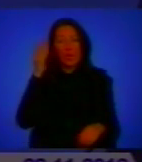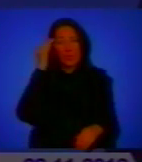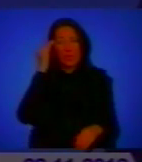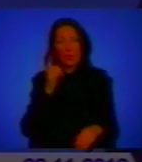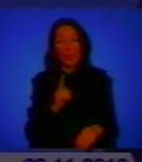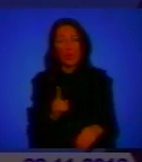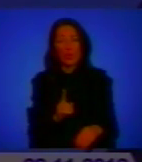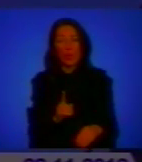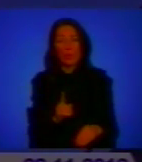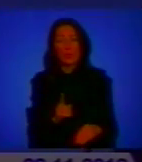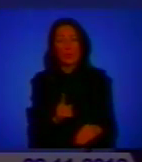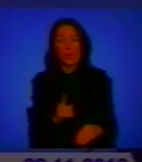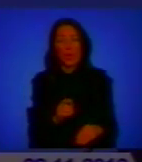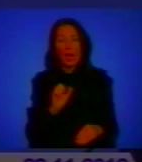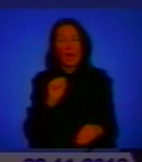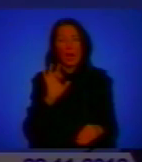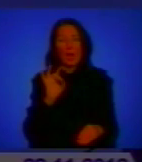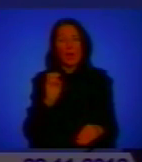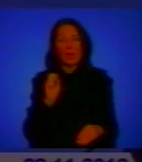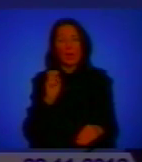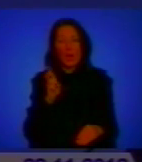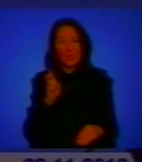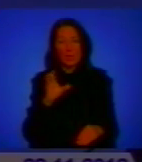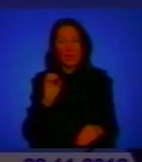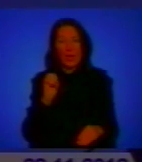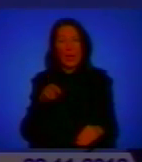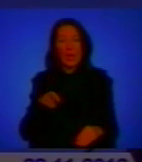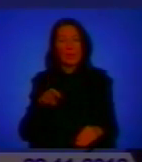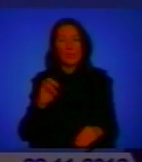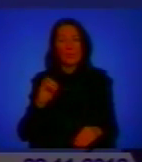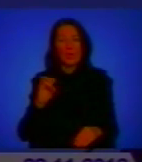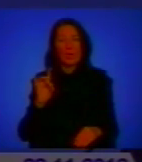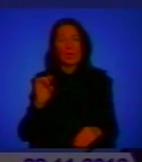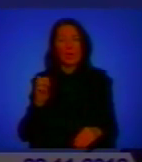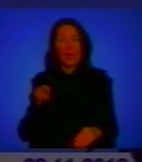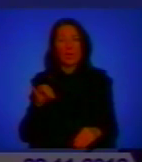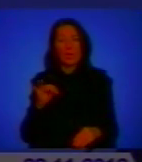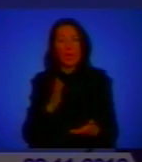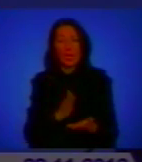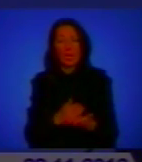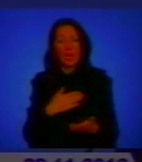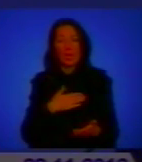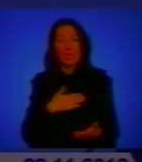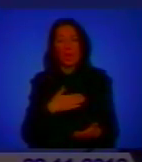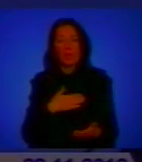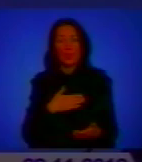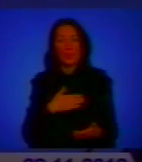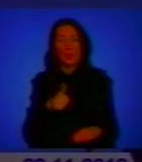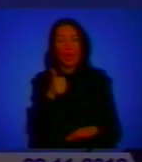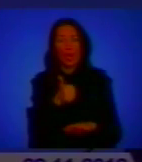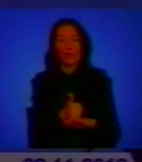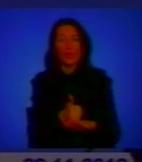вважаємо, що Арабські Емірати є нашим